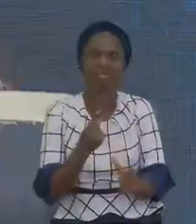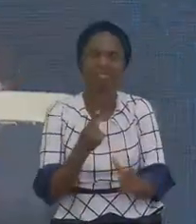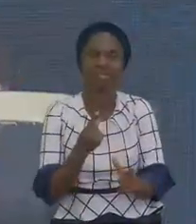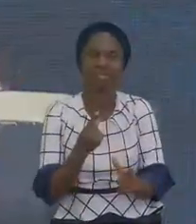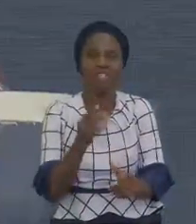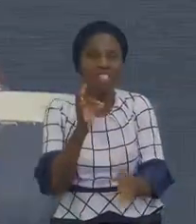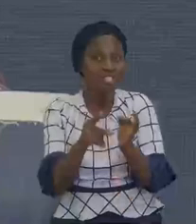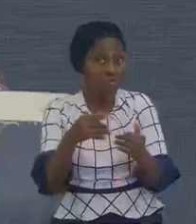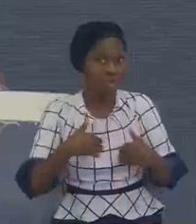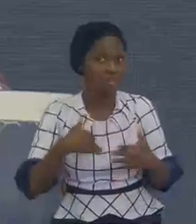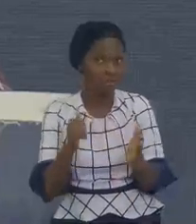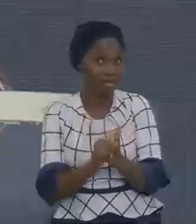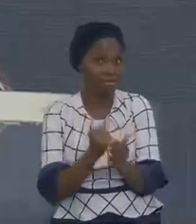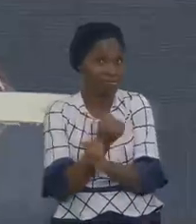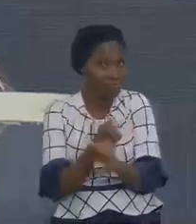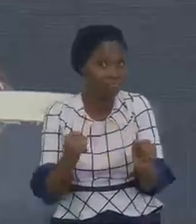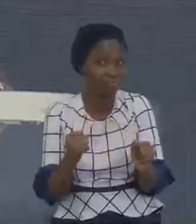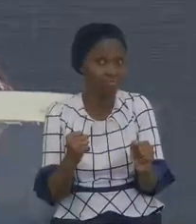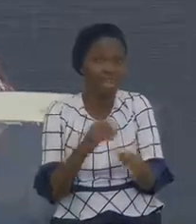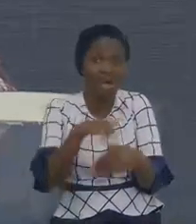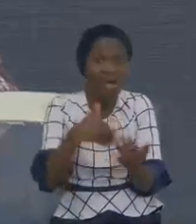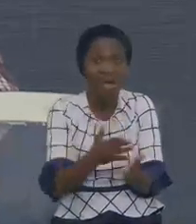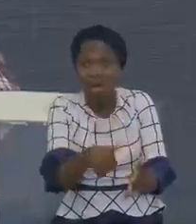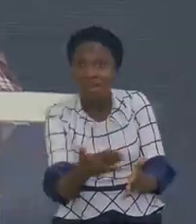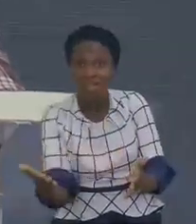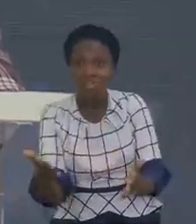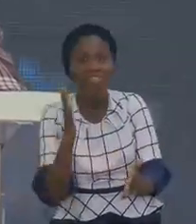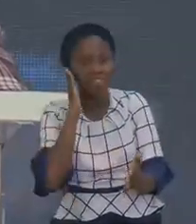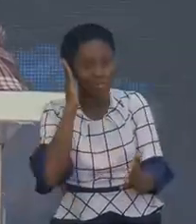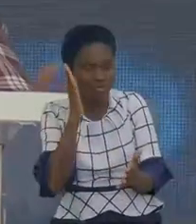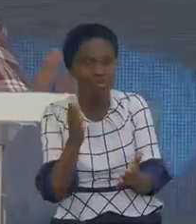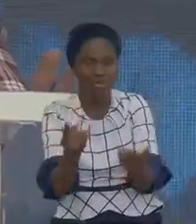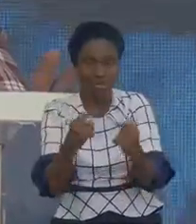les autres choses vont suivre dans ta vie. Le salut,